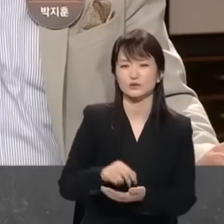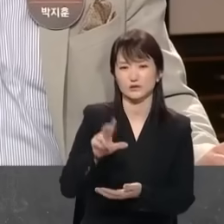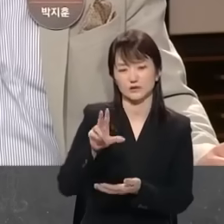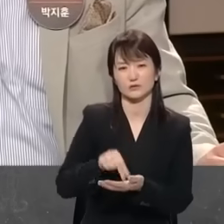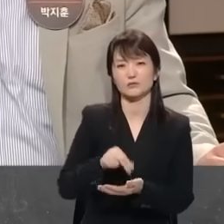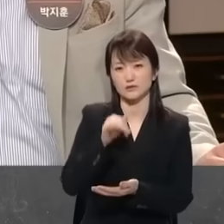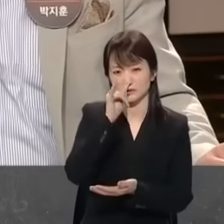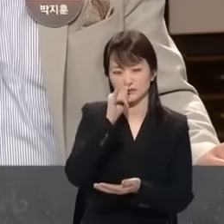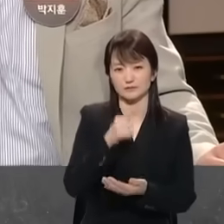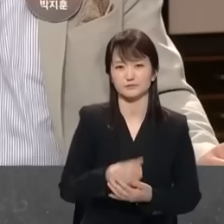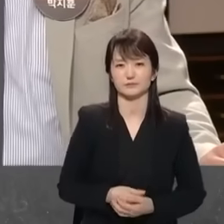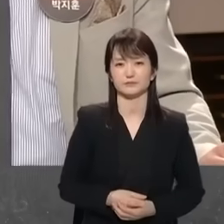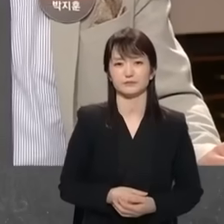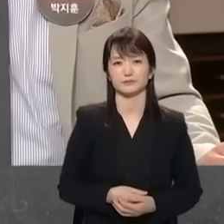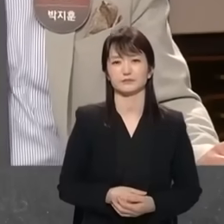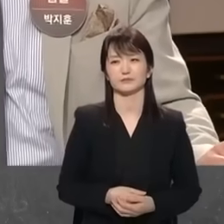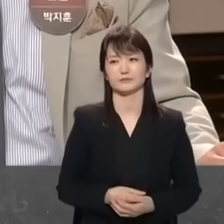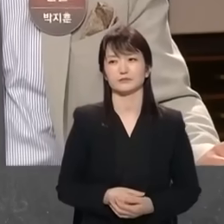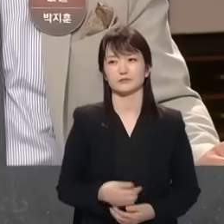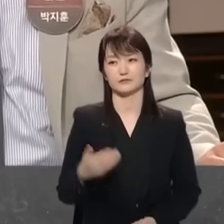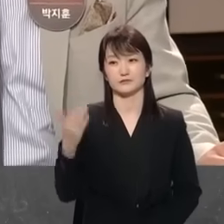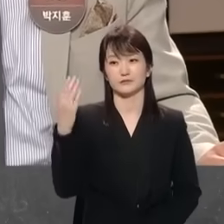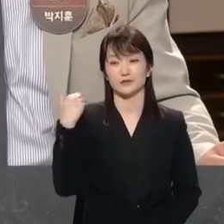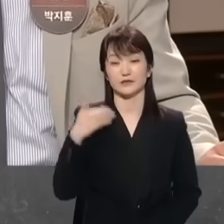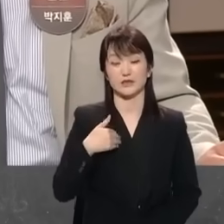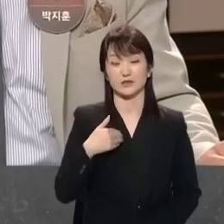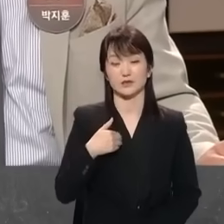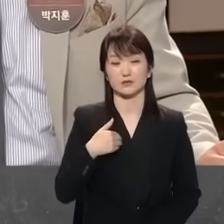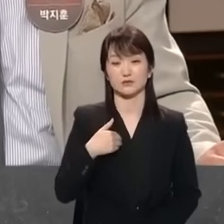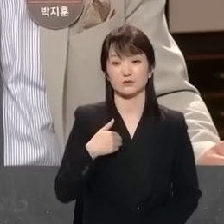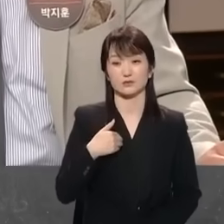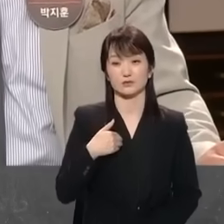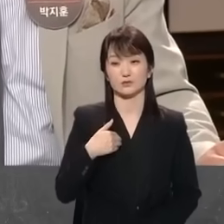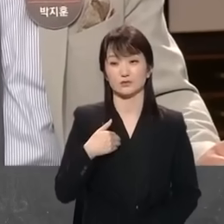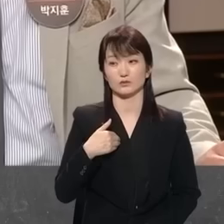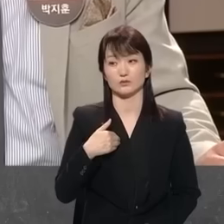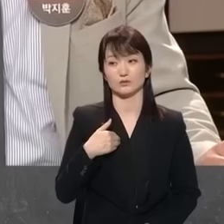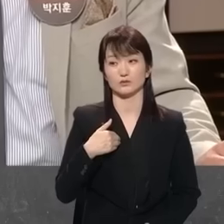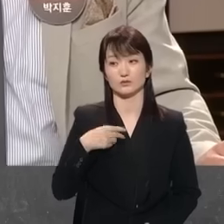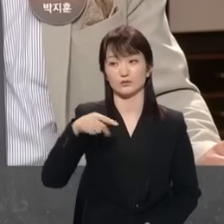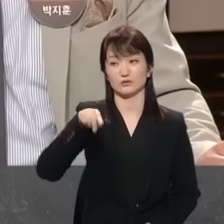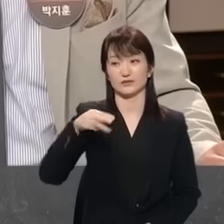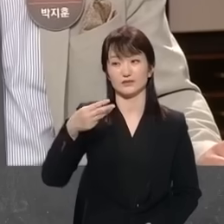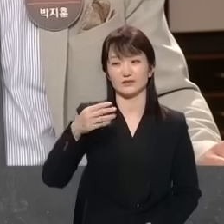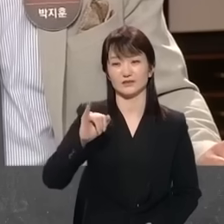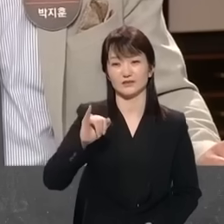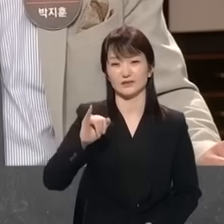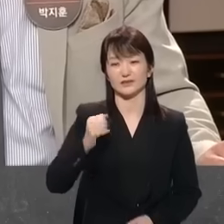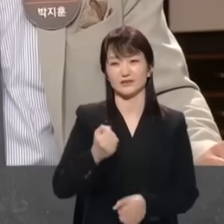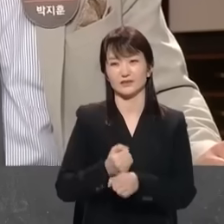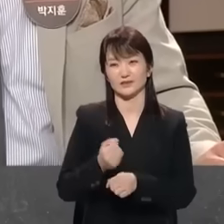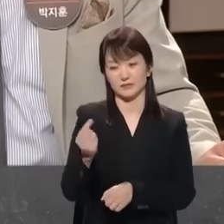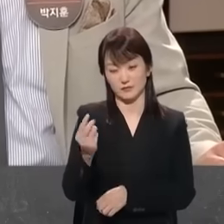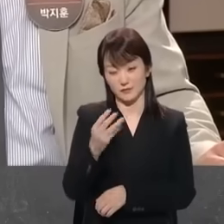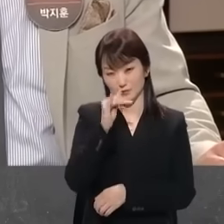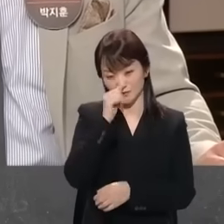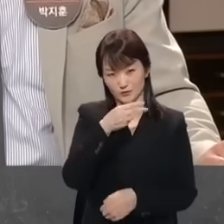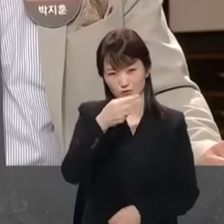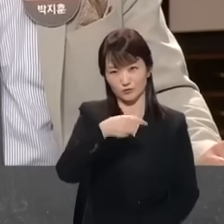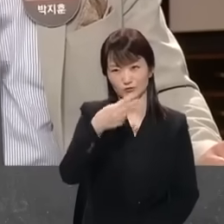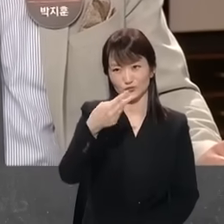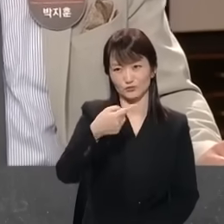수 여지가 있는 거고요 뭐 예전에 저도 좀 그랬 설이라고 얘기하죠 시골을 때 하셨어요 몇 번 했습니다 두루